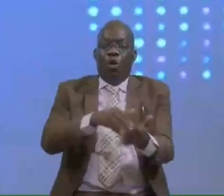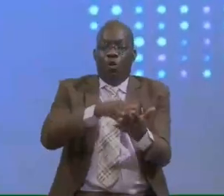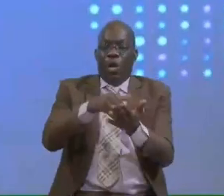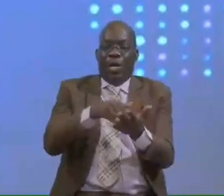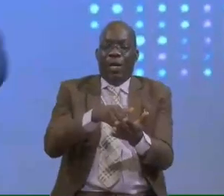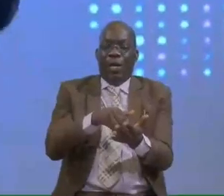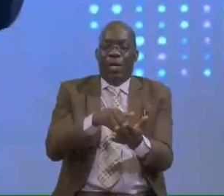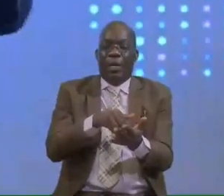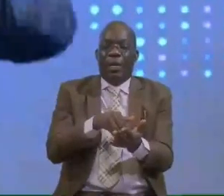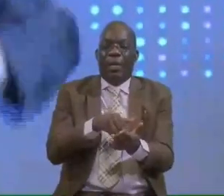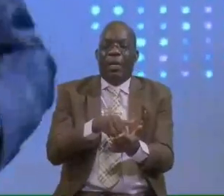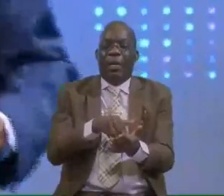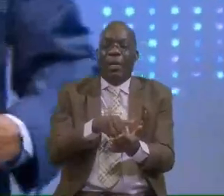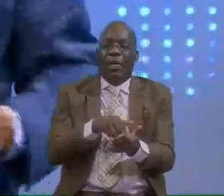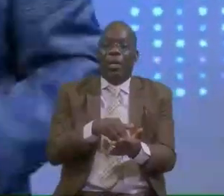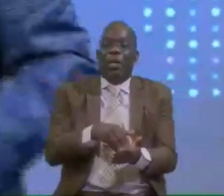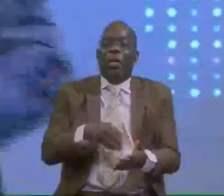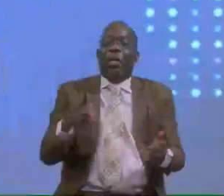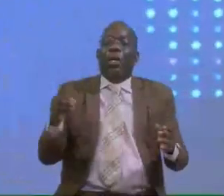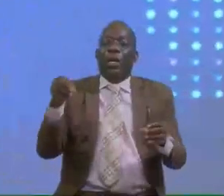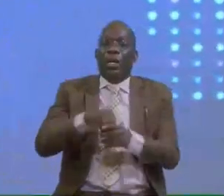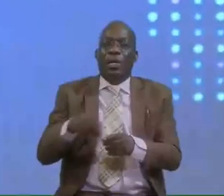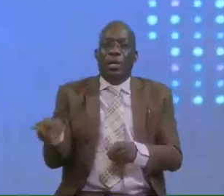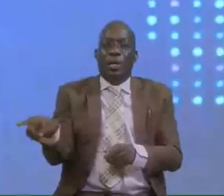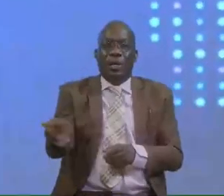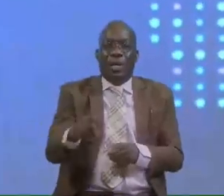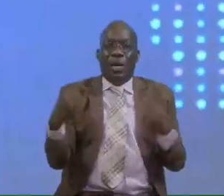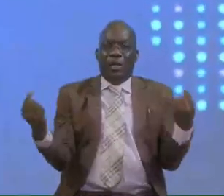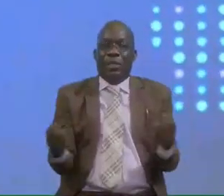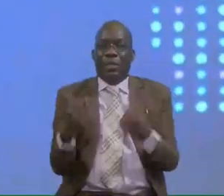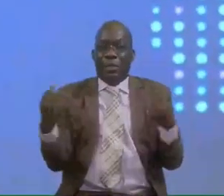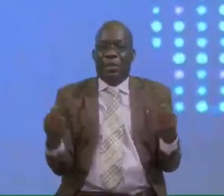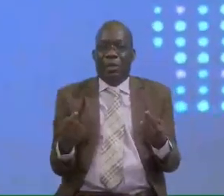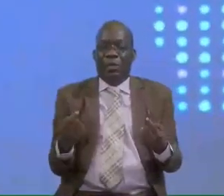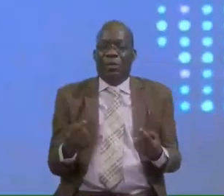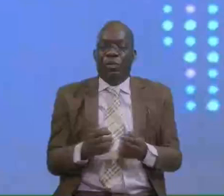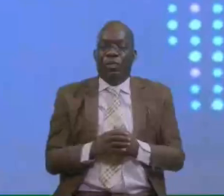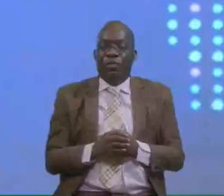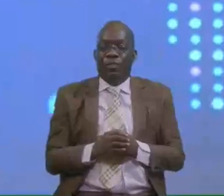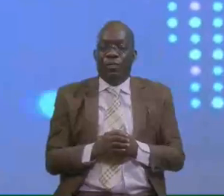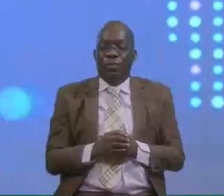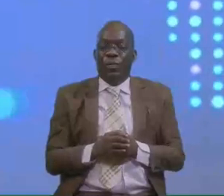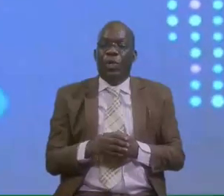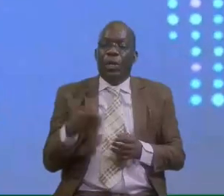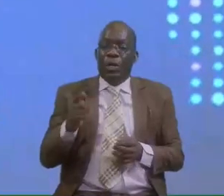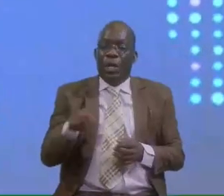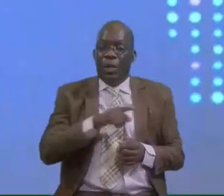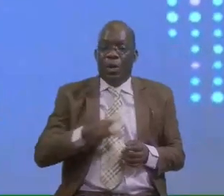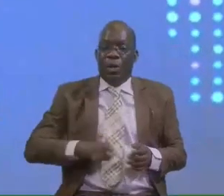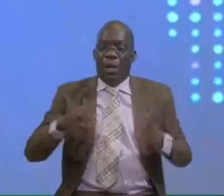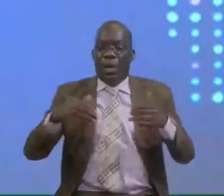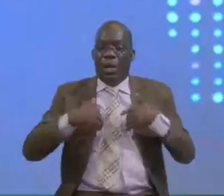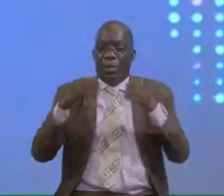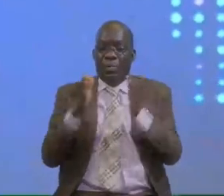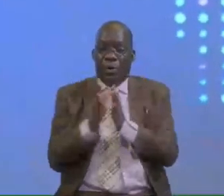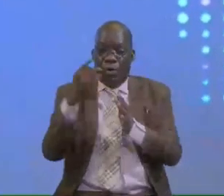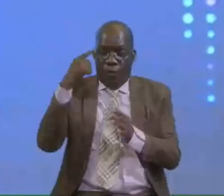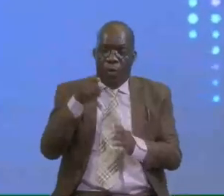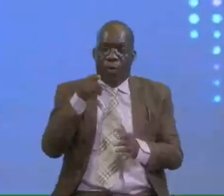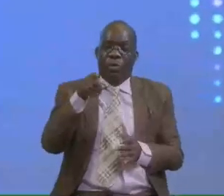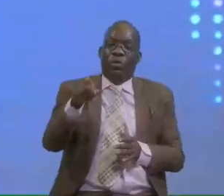normale. Ils ne savent pas comment avancer. Et aujourd'hui, le Seigneur qui intercède pour